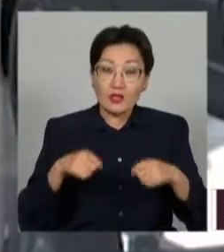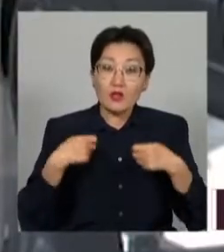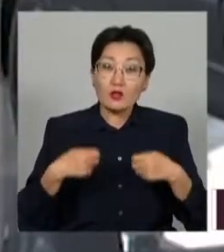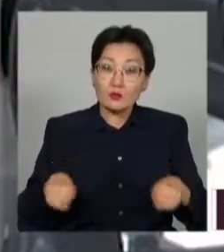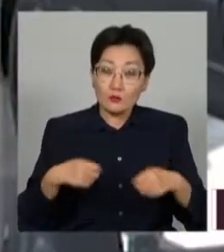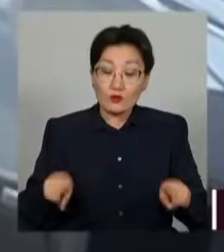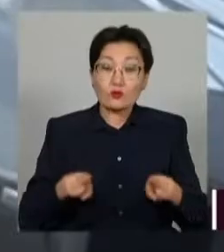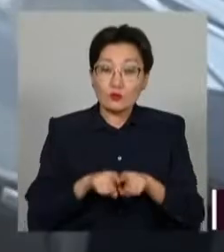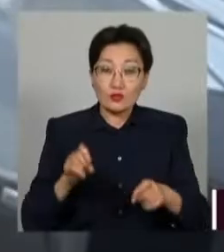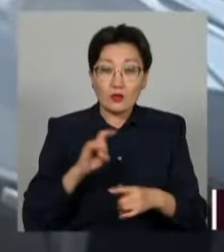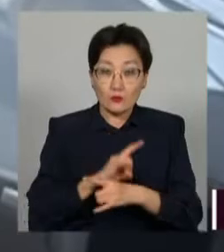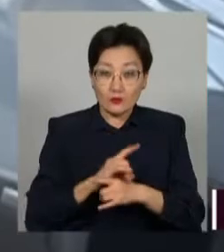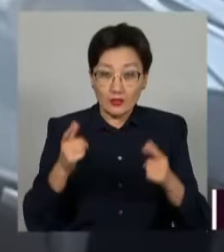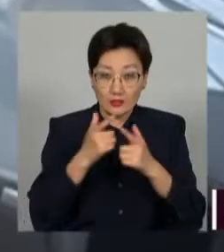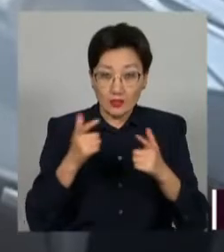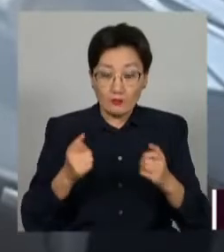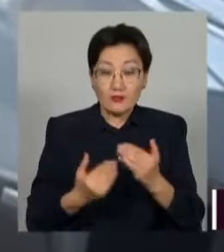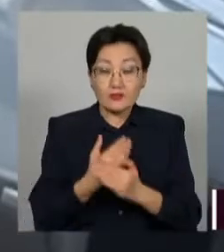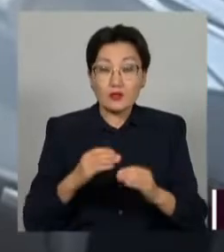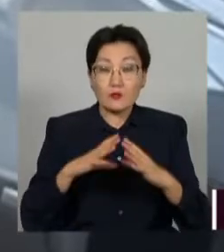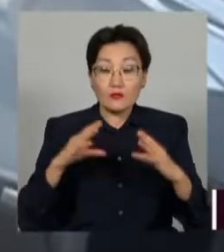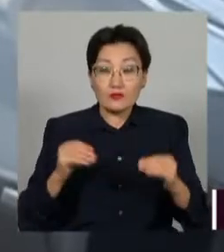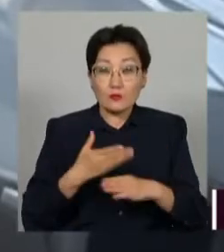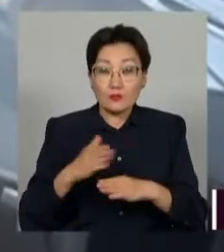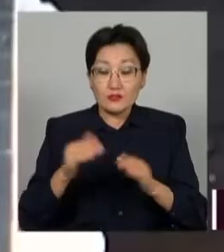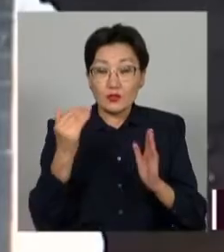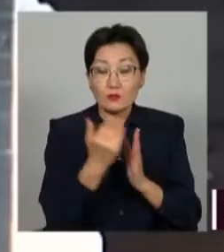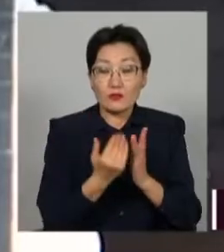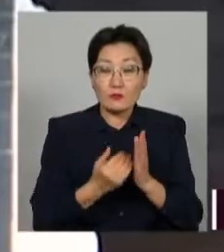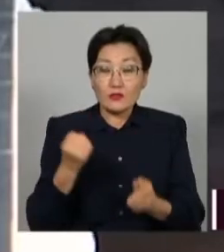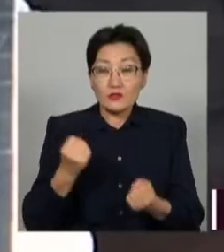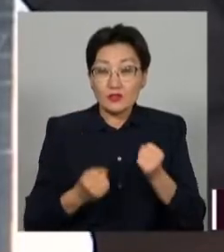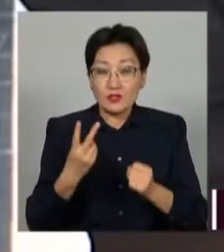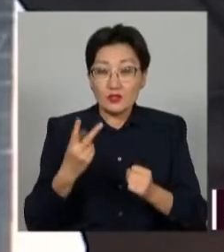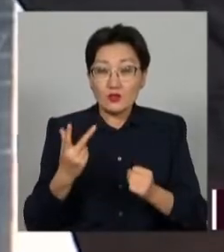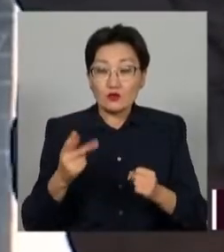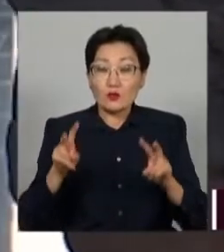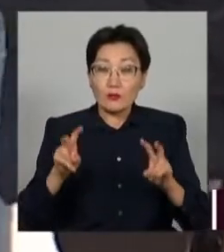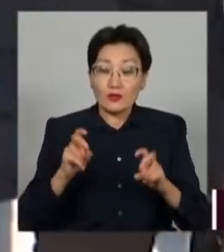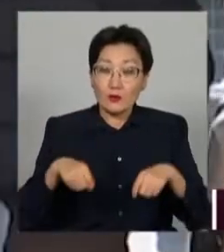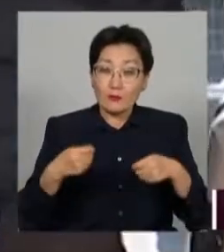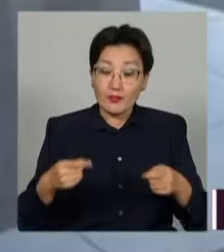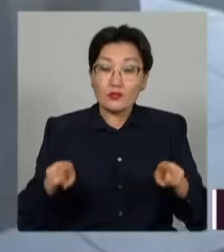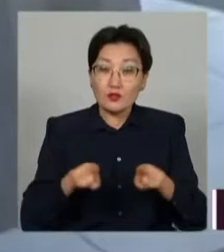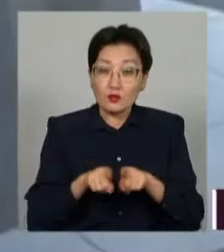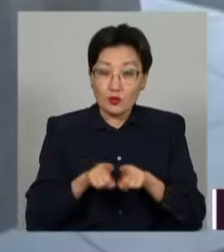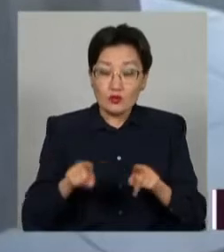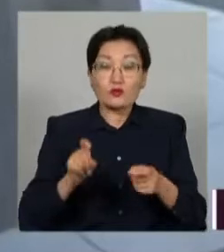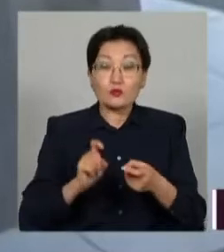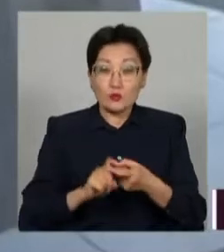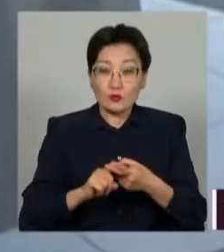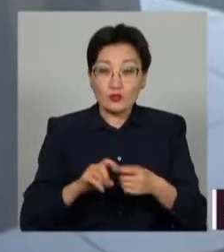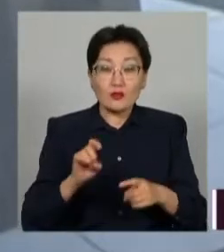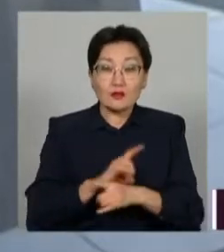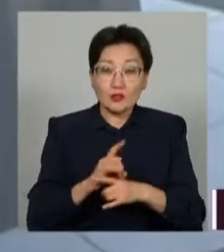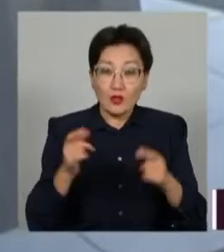да жоққа шығарды. Сонымен қатар жаңа автонесие бағдарламасы автомобильдің тек 2-3 моделіне берілетіндігі туралы тараған қауесеттің